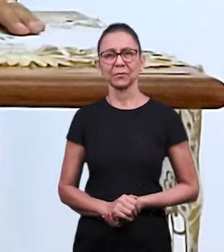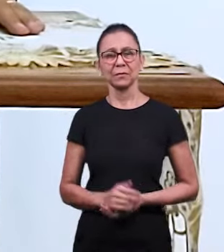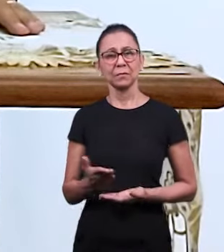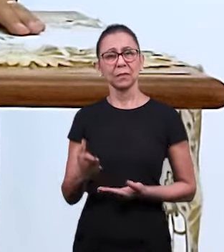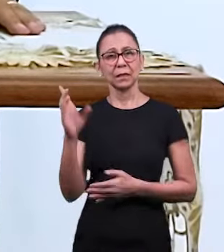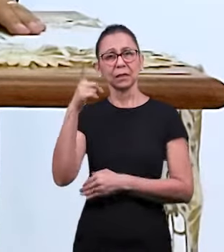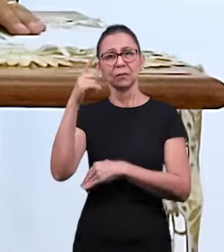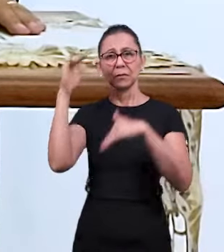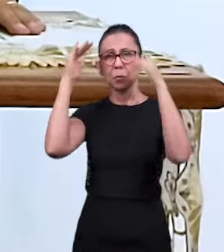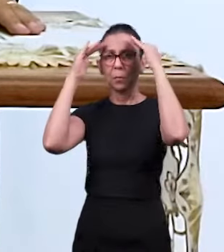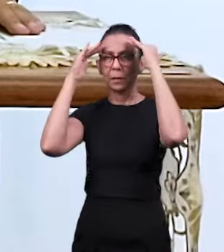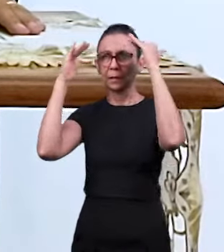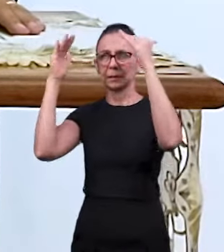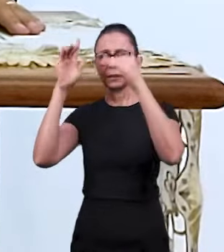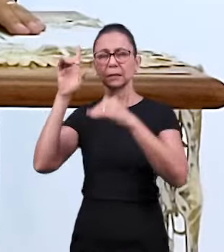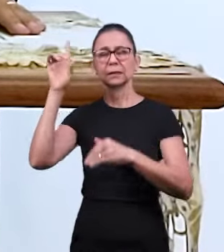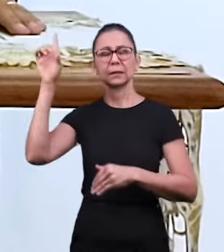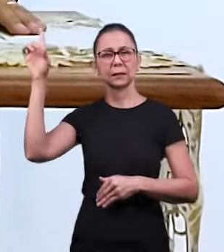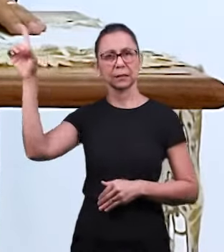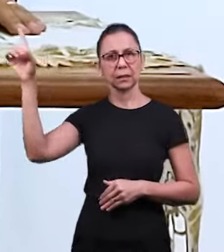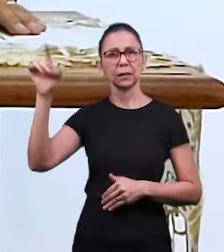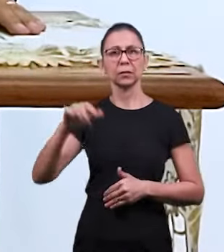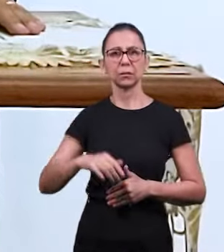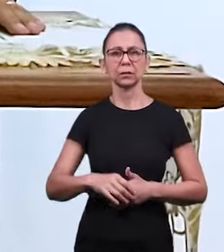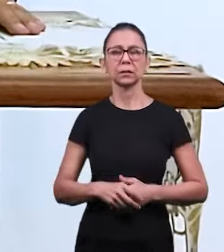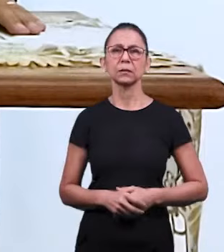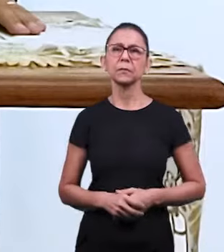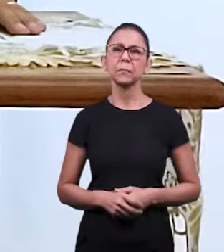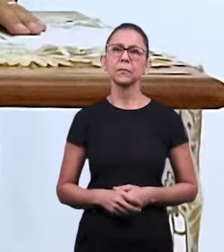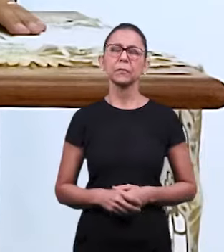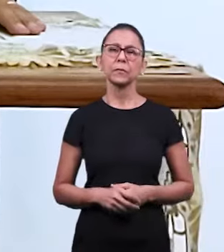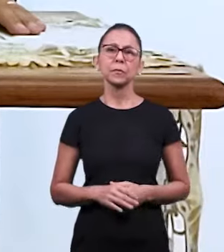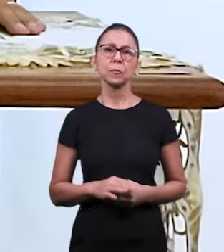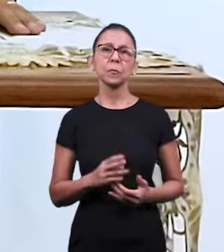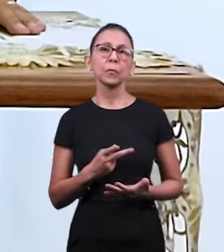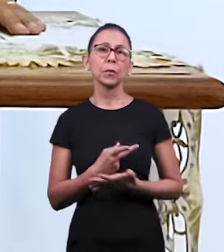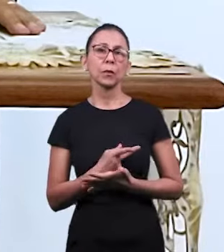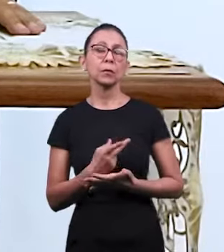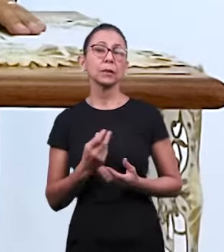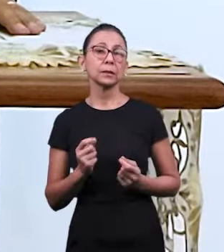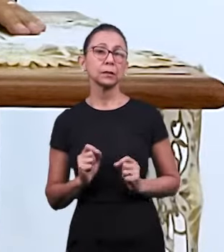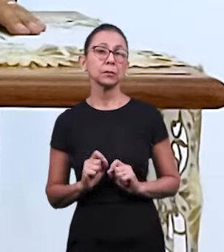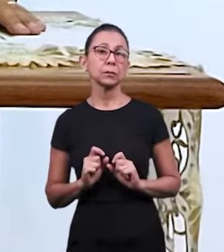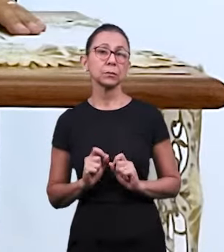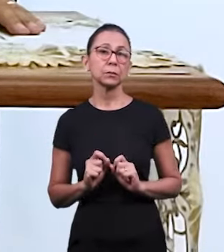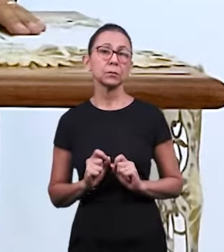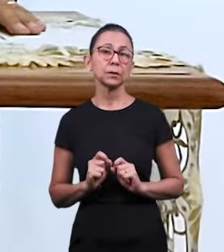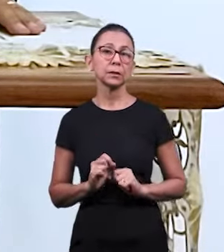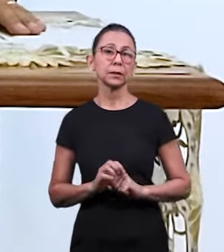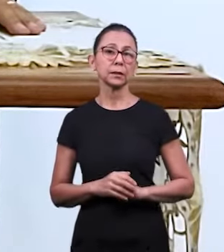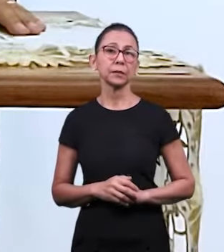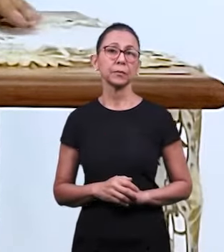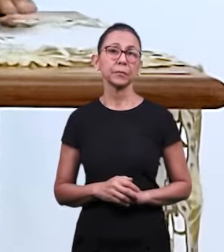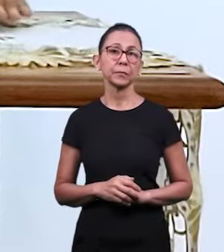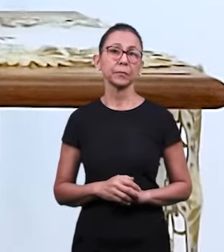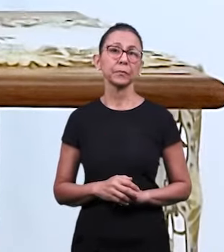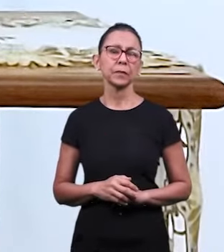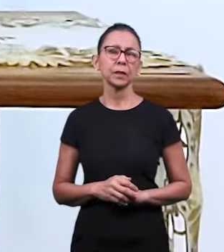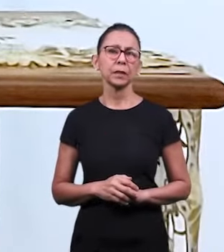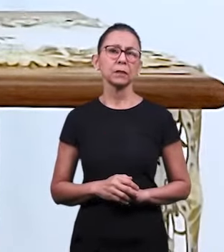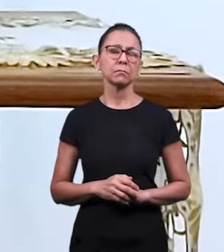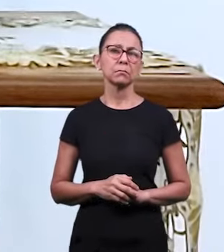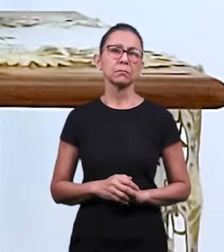исполнять волю Божью. Он старался всегда узнать, в чем есть воля